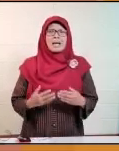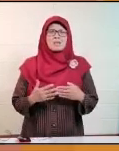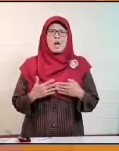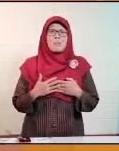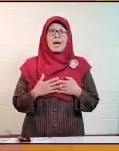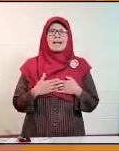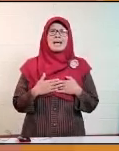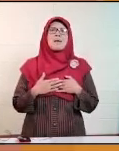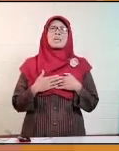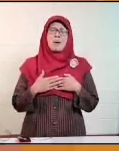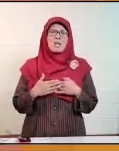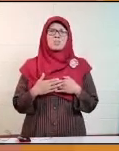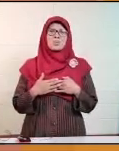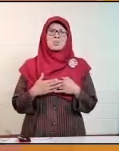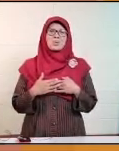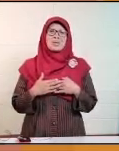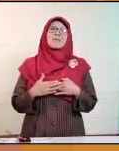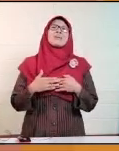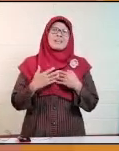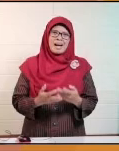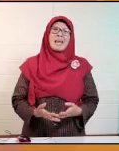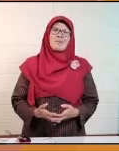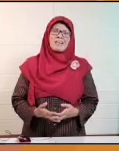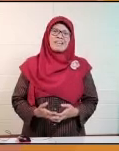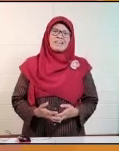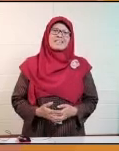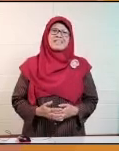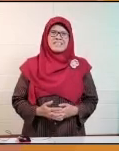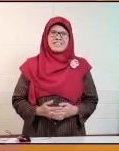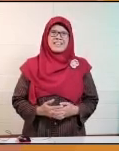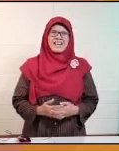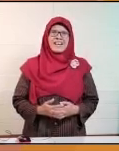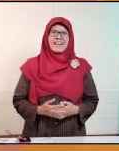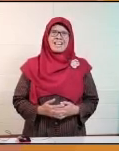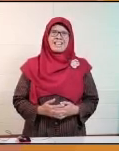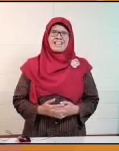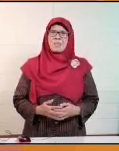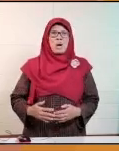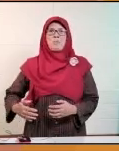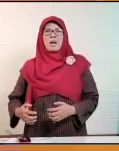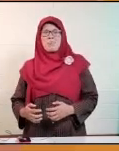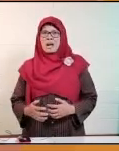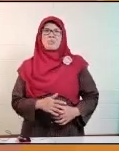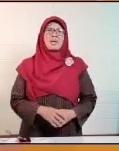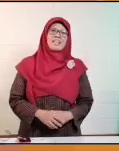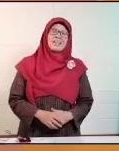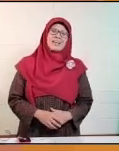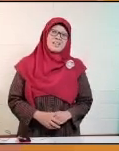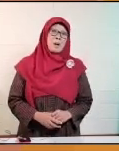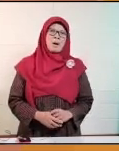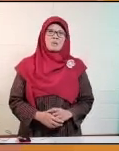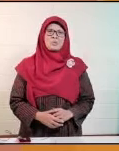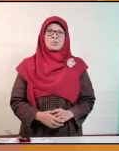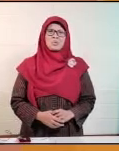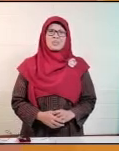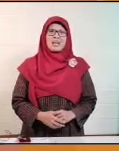karena sudah mulai ada Rasa malu dengan lawan jenisnya Tapi kalau bareng-bareng mungkin